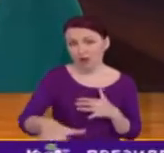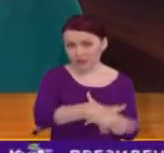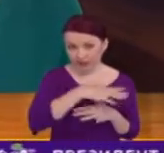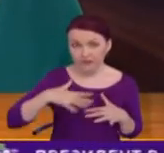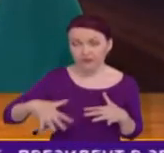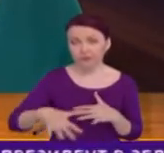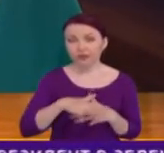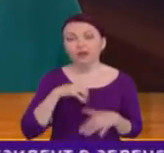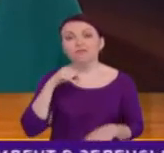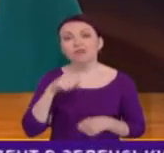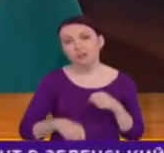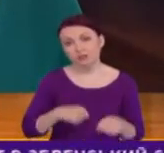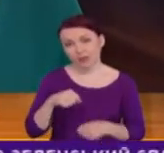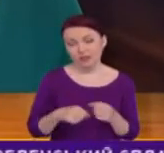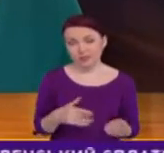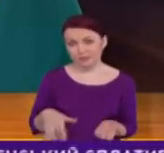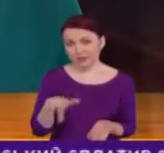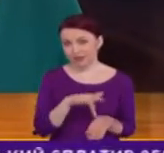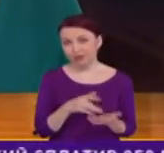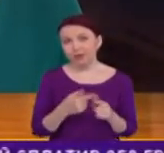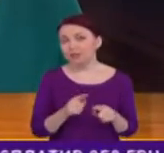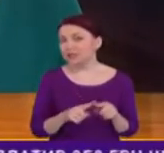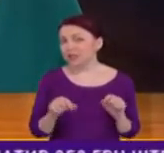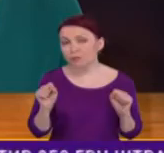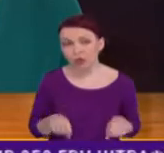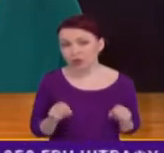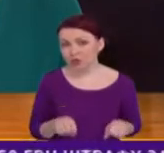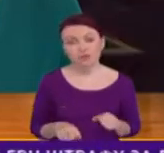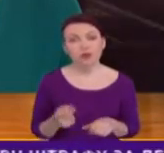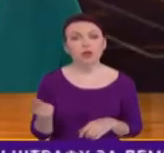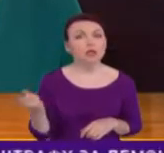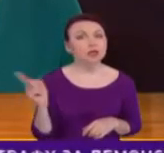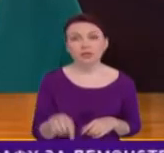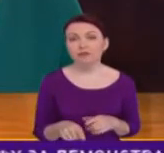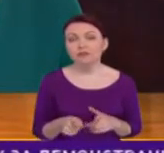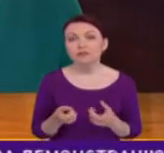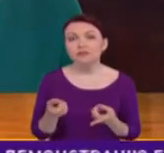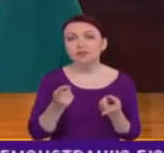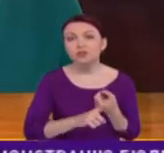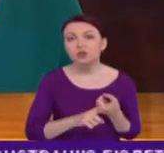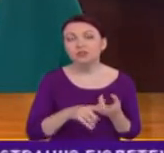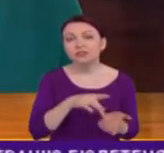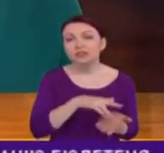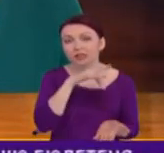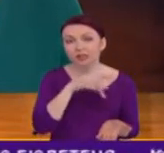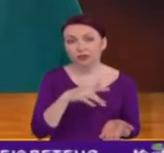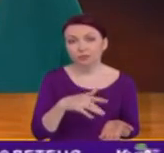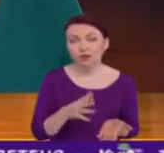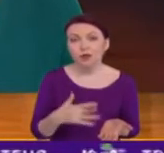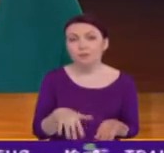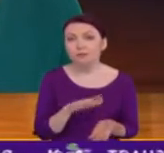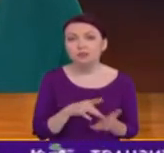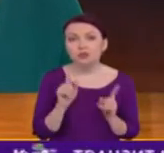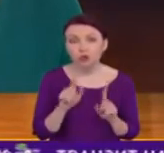весь масив велосипедним містом. Це цілком можливо. Навіть зв'язок з центром міста теж легко